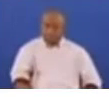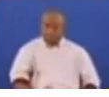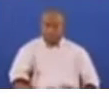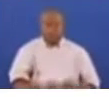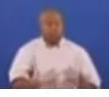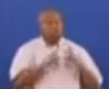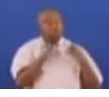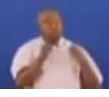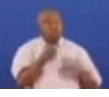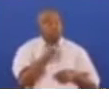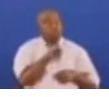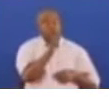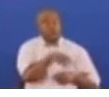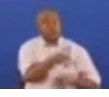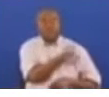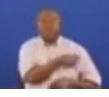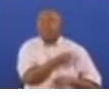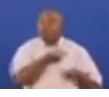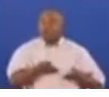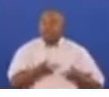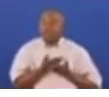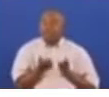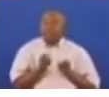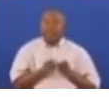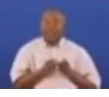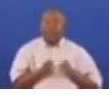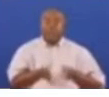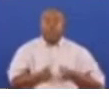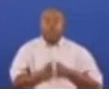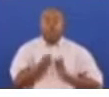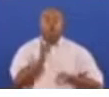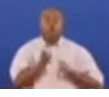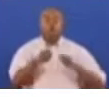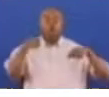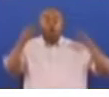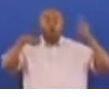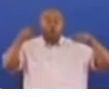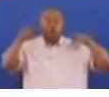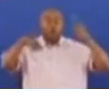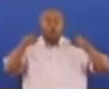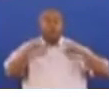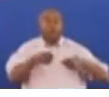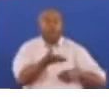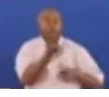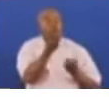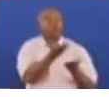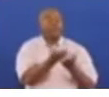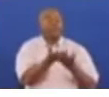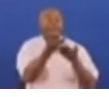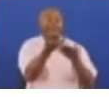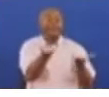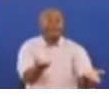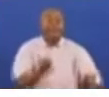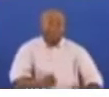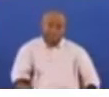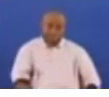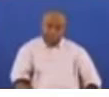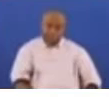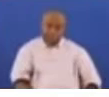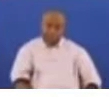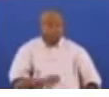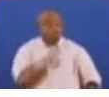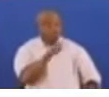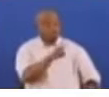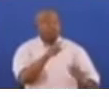vichaa watakuwa wazai, hii sijui tutatembea barabarani tunaongea wenda wazimu, tuletee ushahidi, hana.